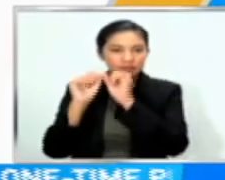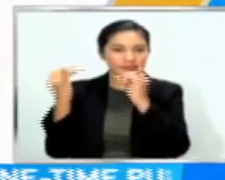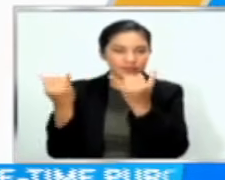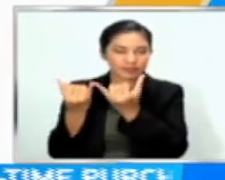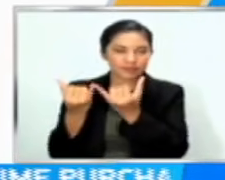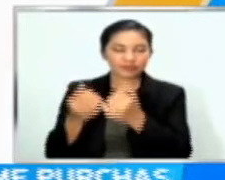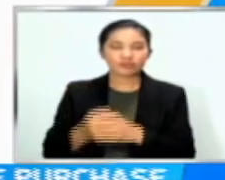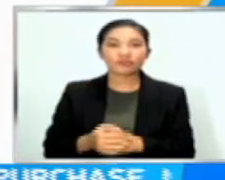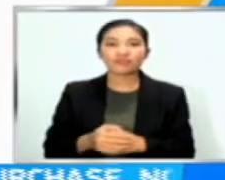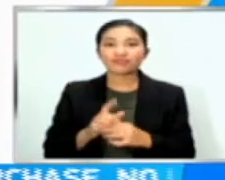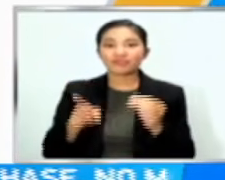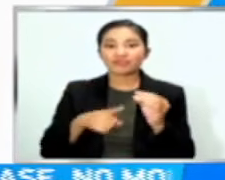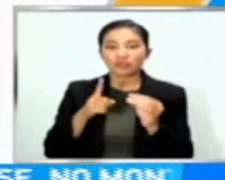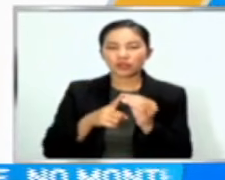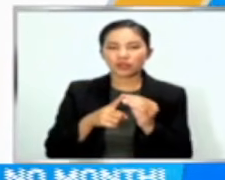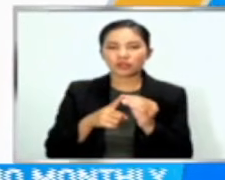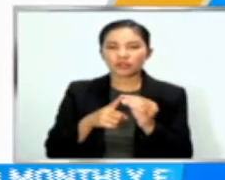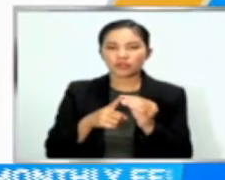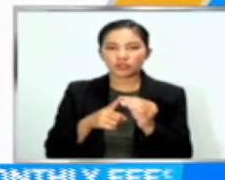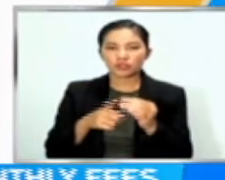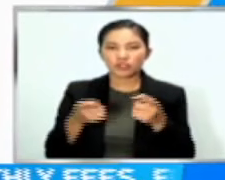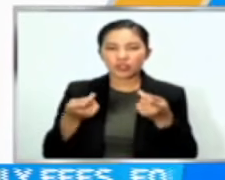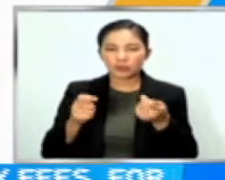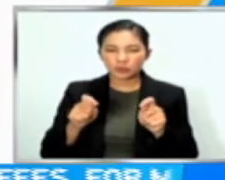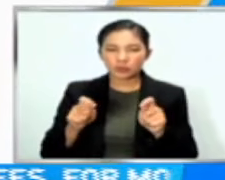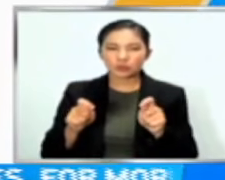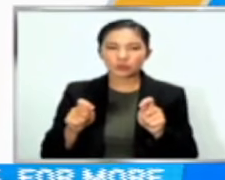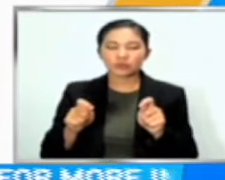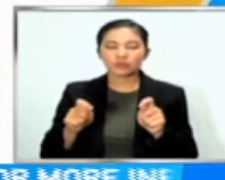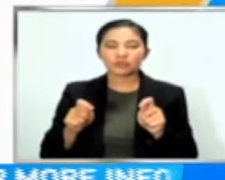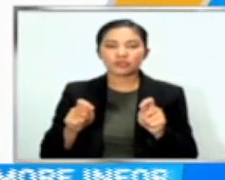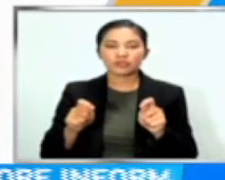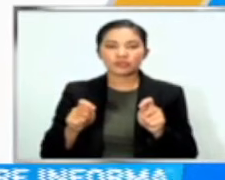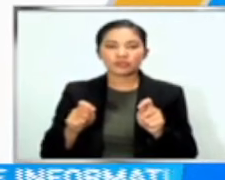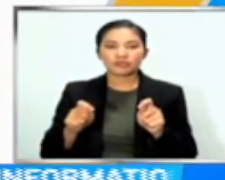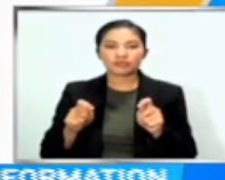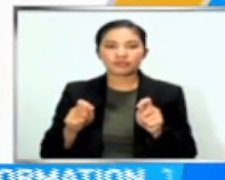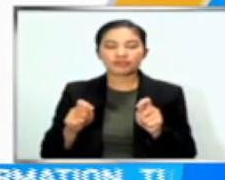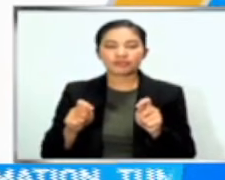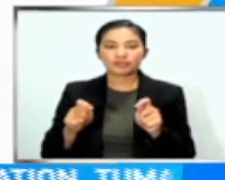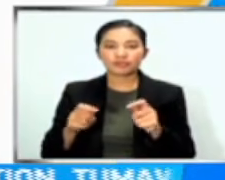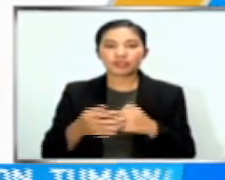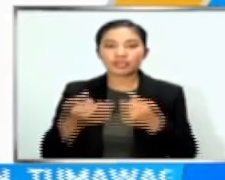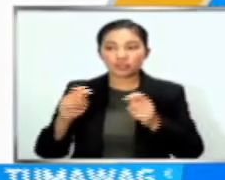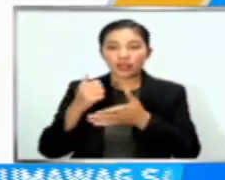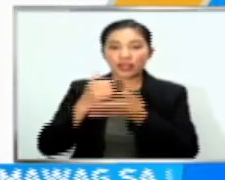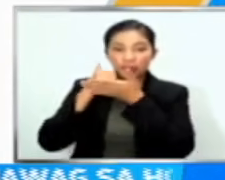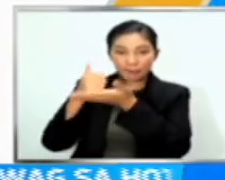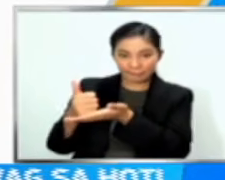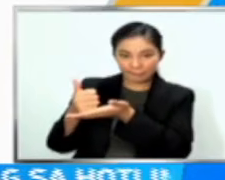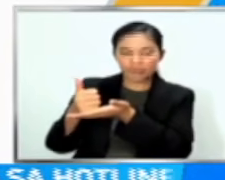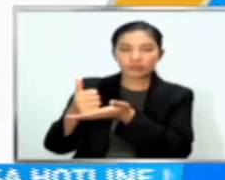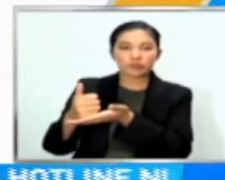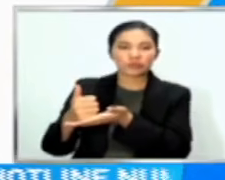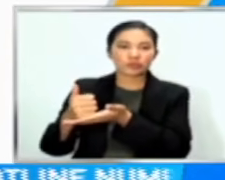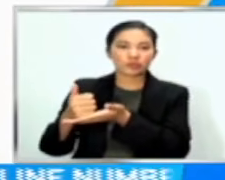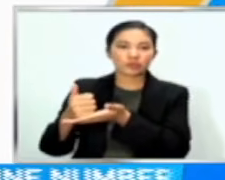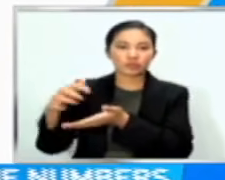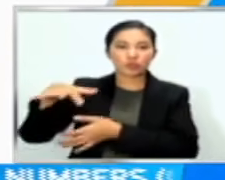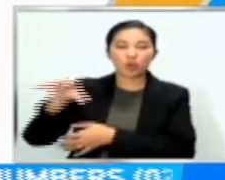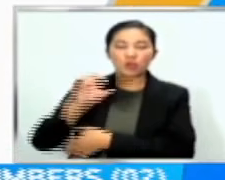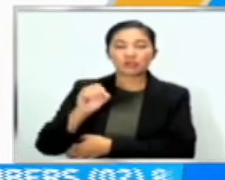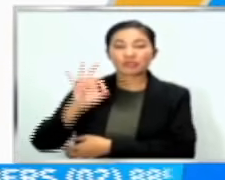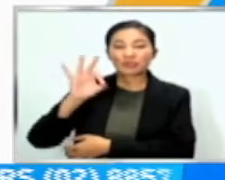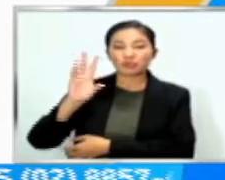of trying to open up yung opportunities na makauwi yung ating OFWs